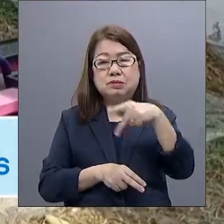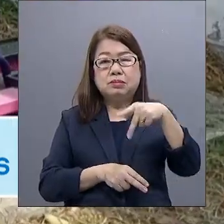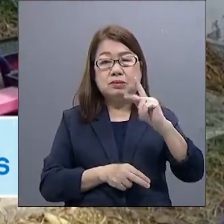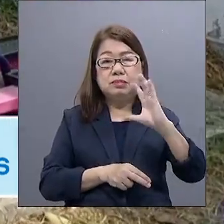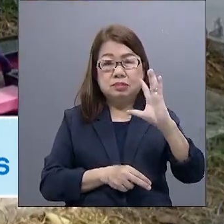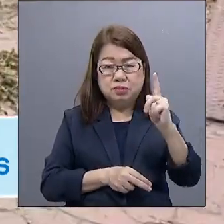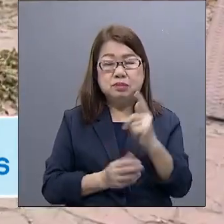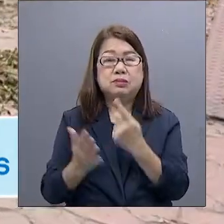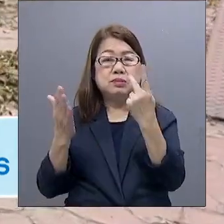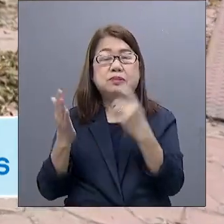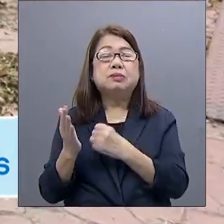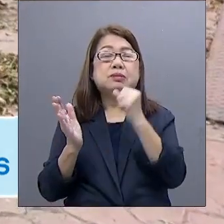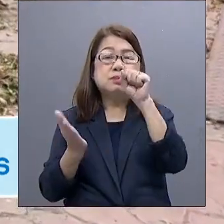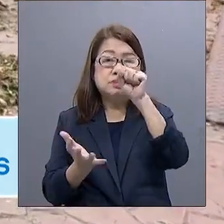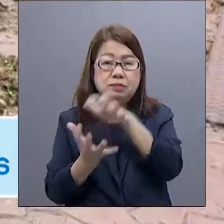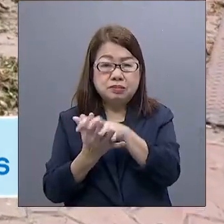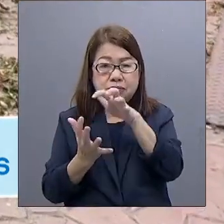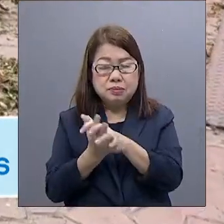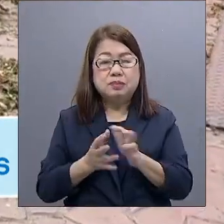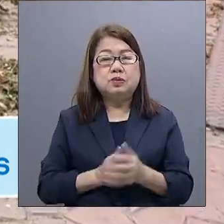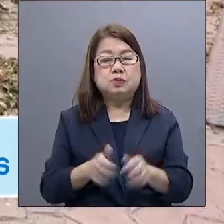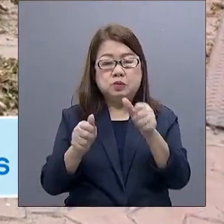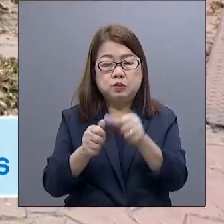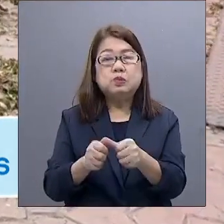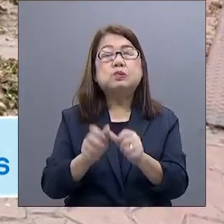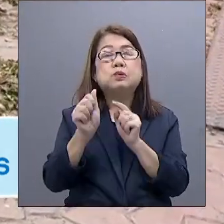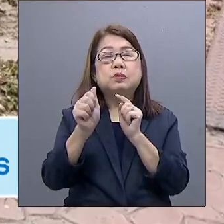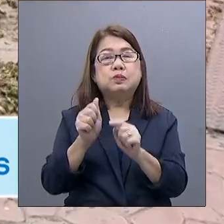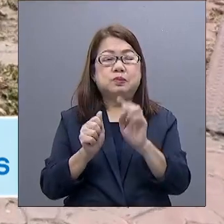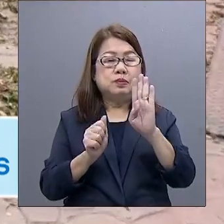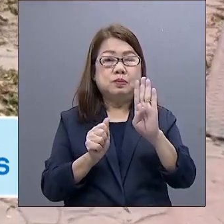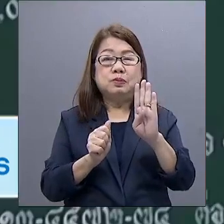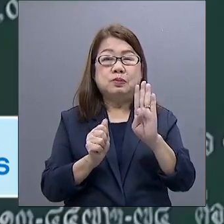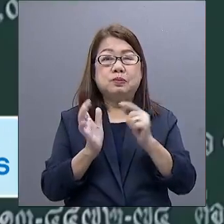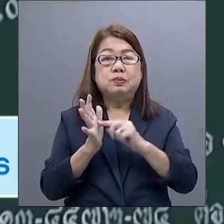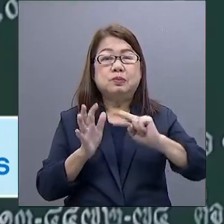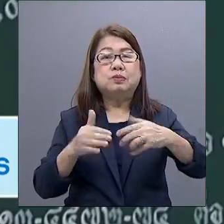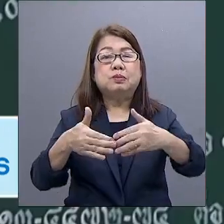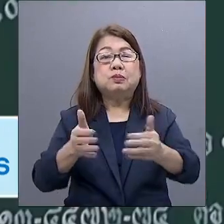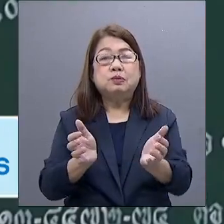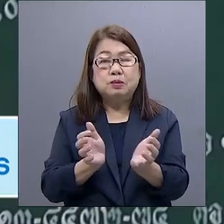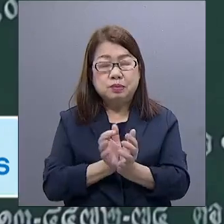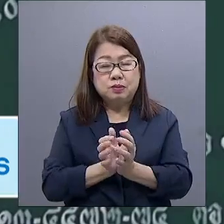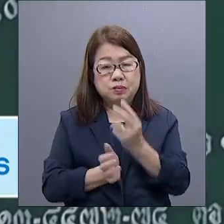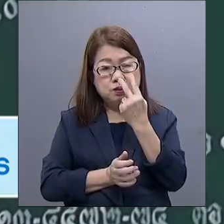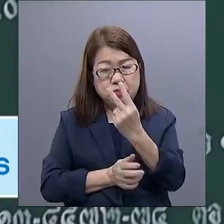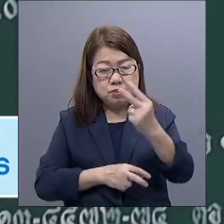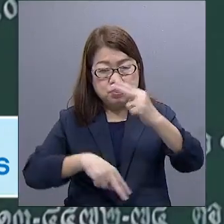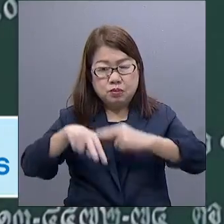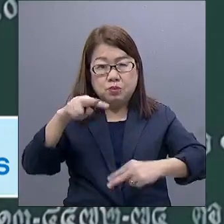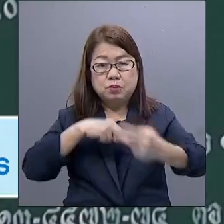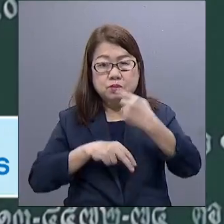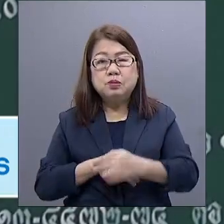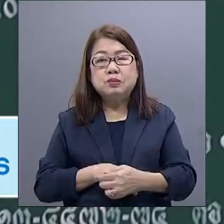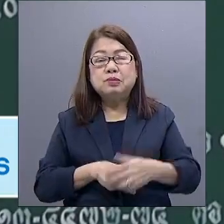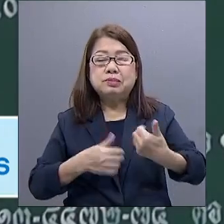เจ้ระที่ออตอบางบ่อนลงพื้ที่ไปตัวสอบ การติดตั้งเรื่องออกกiec interrupt กลางแจ้งก็อยู่